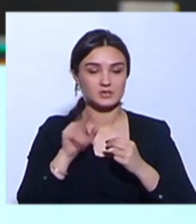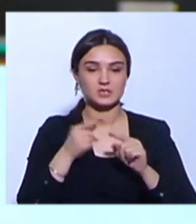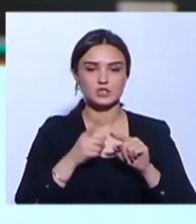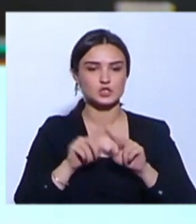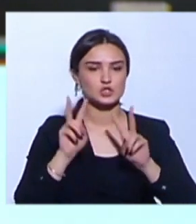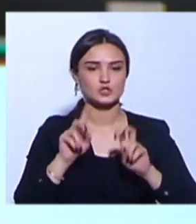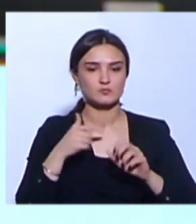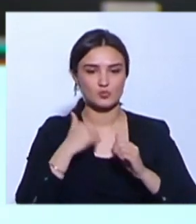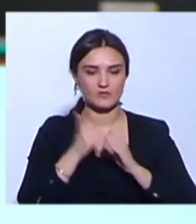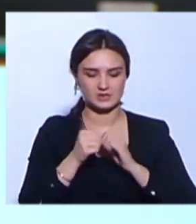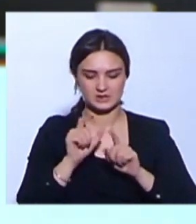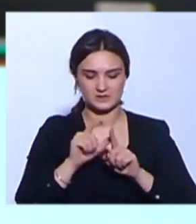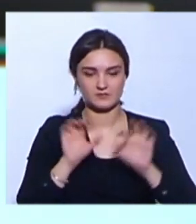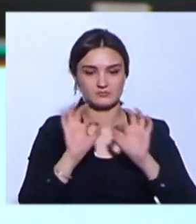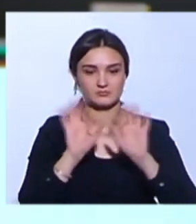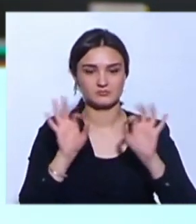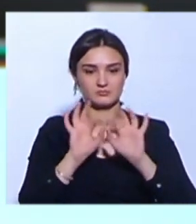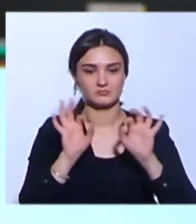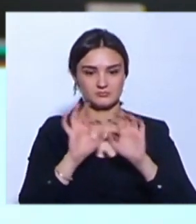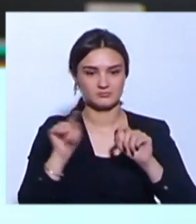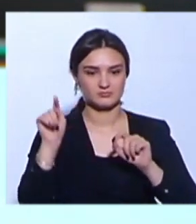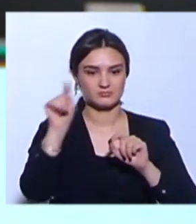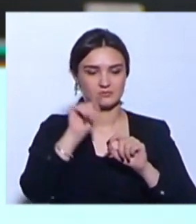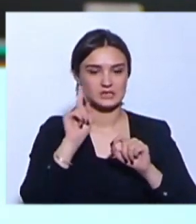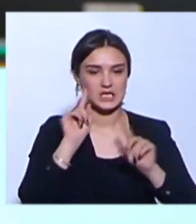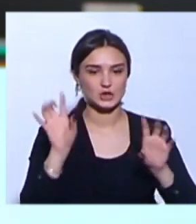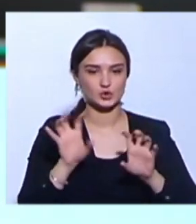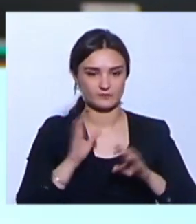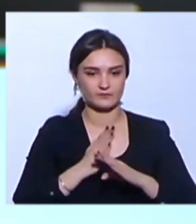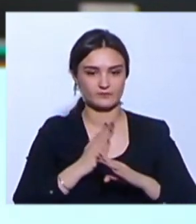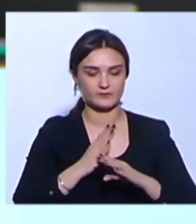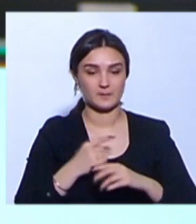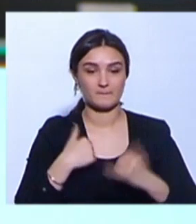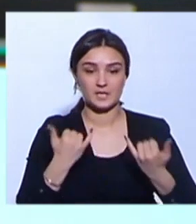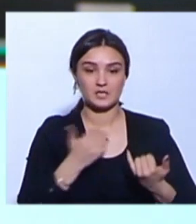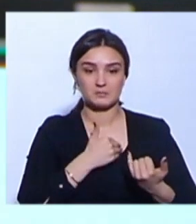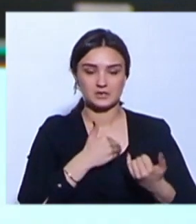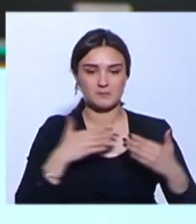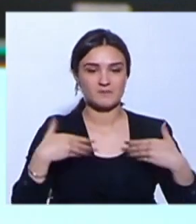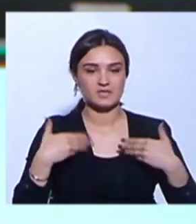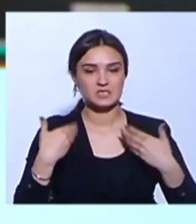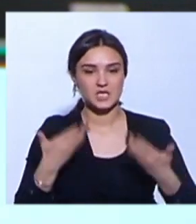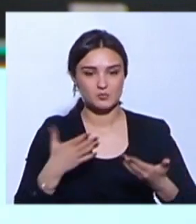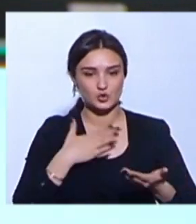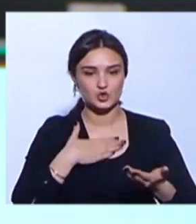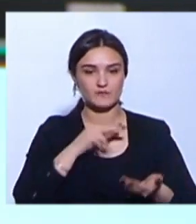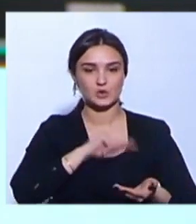ჩვენი ყოველი სიტყვა რამდენიმე პლატფორმაზე ერთდროულად გადის. მე ახლა მინდა მივესალმო ჩვენს